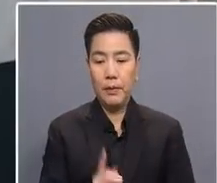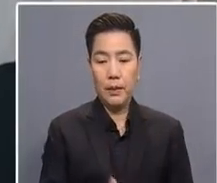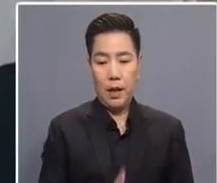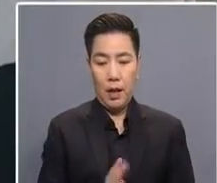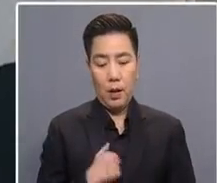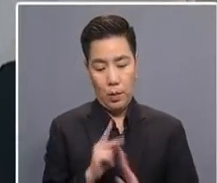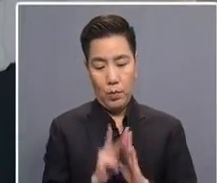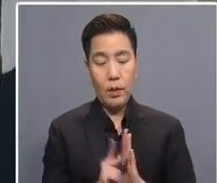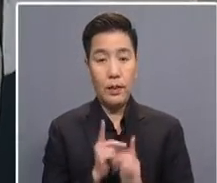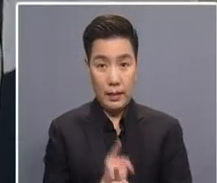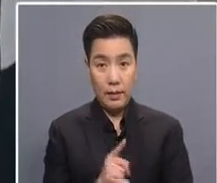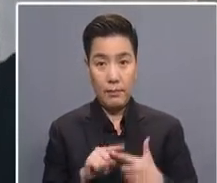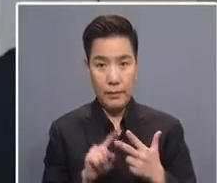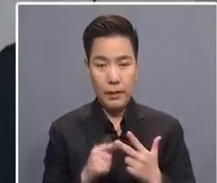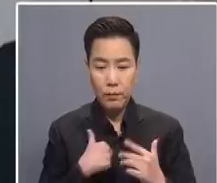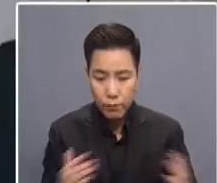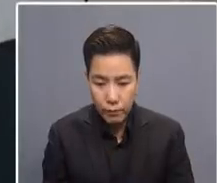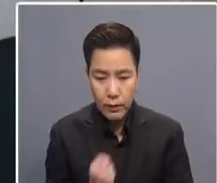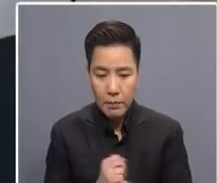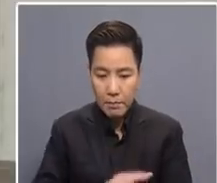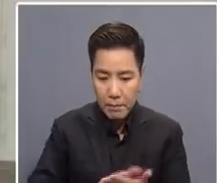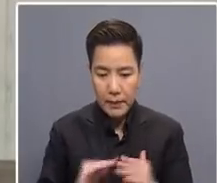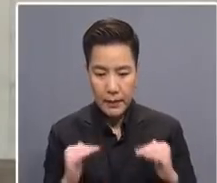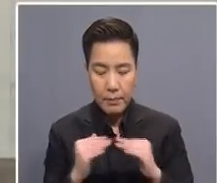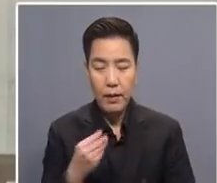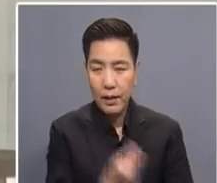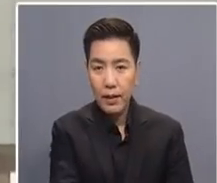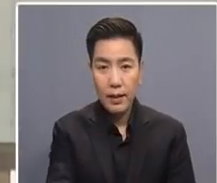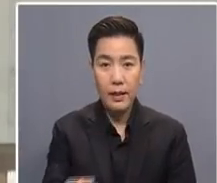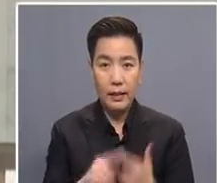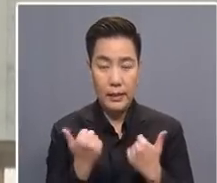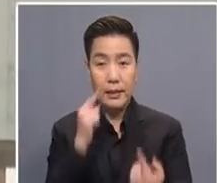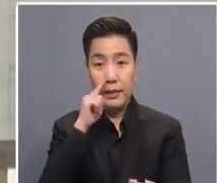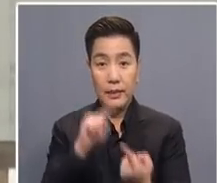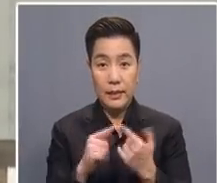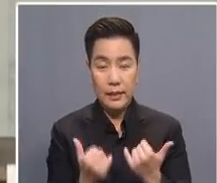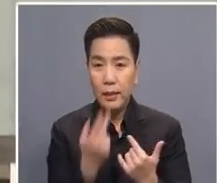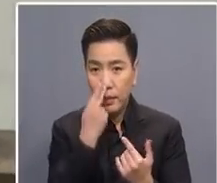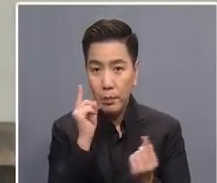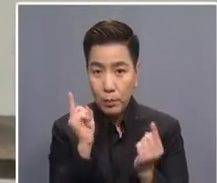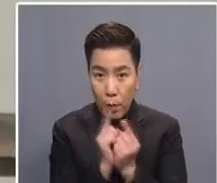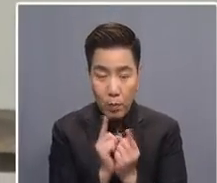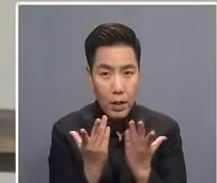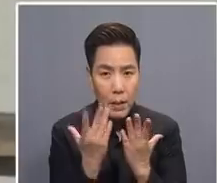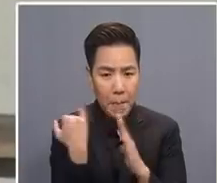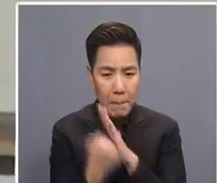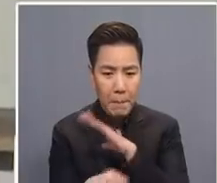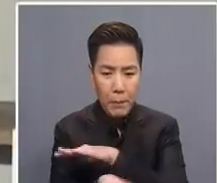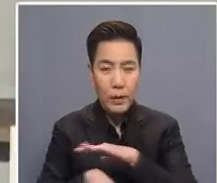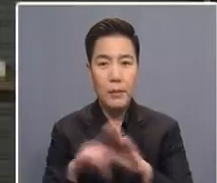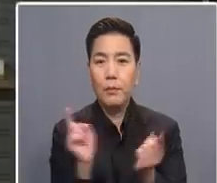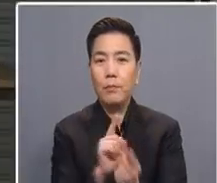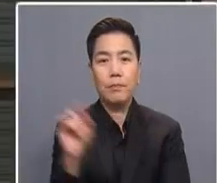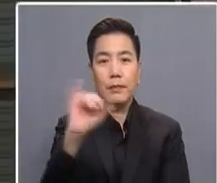ามกฎหมายและสนับสนุนให้การเลือกตั้งเป็นไปด้วยความบริสุทธิ์ยุติธรรมซึ่งจนถึงขณะนี้ยังไม่พบความผิดปกติแต่อย่าง